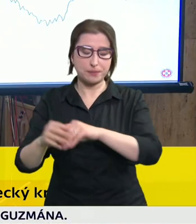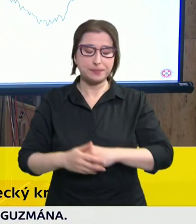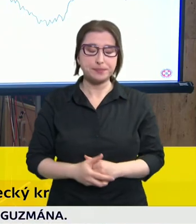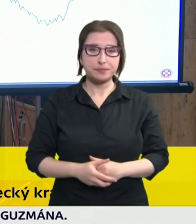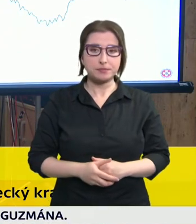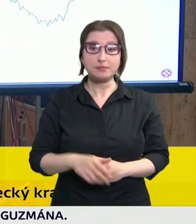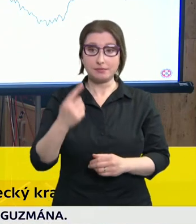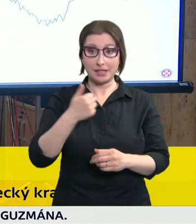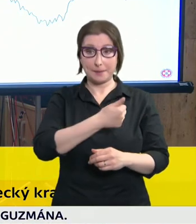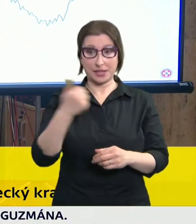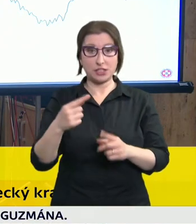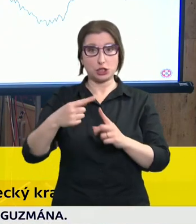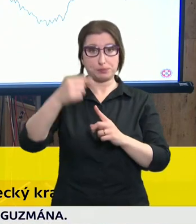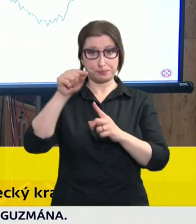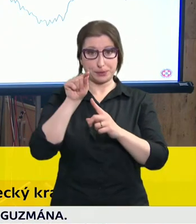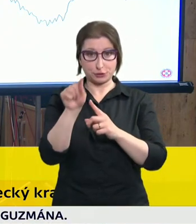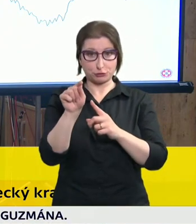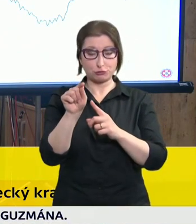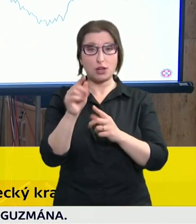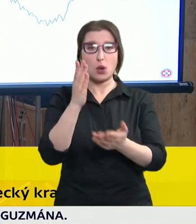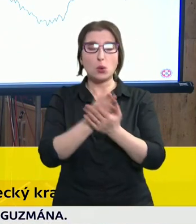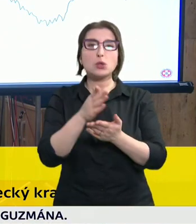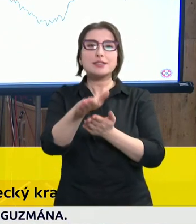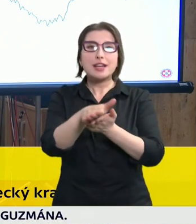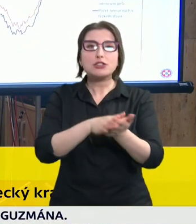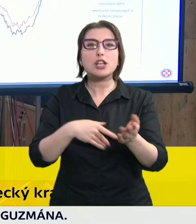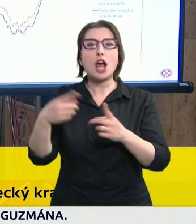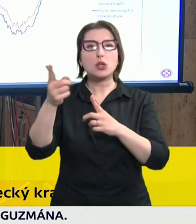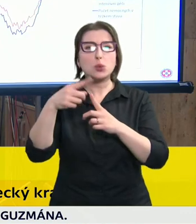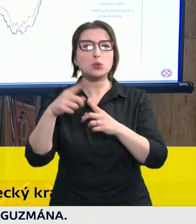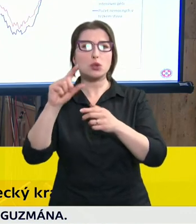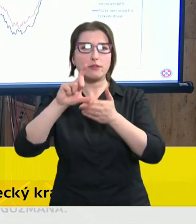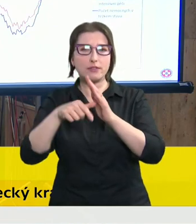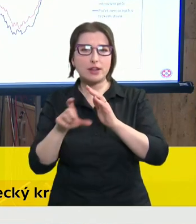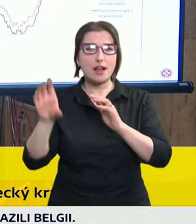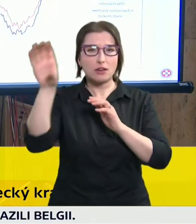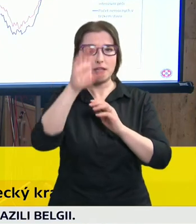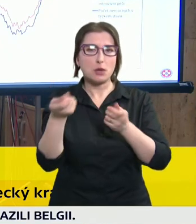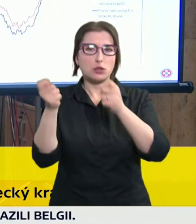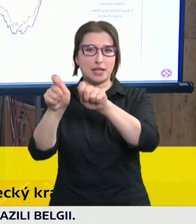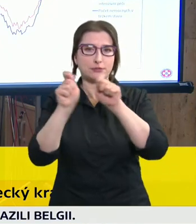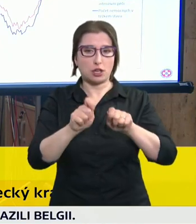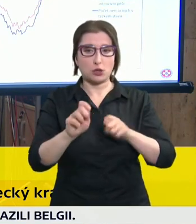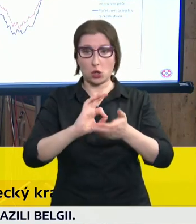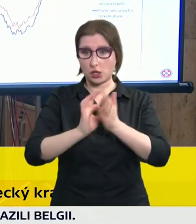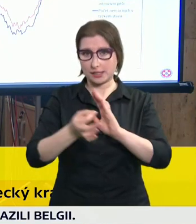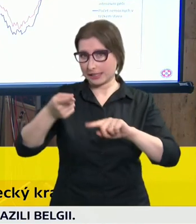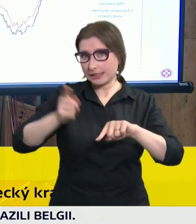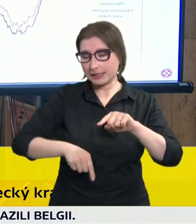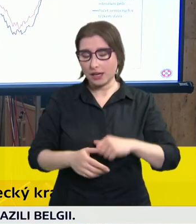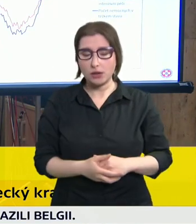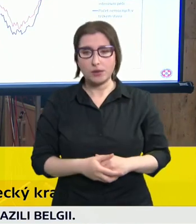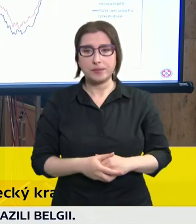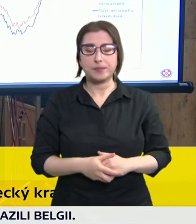začátek uzávěry okresu Trutnov. Když se podíváme na tuto druhou křivku, respektive